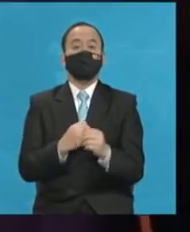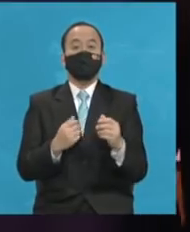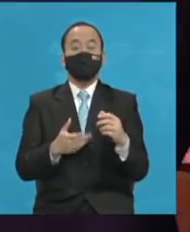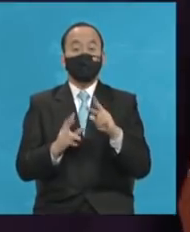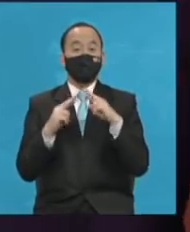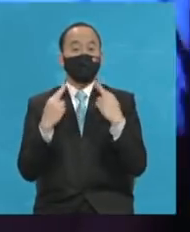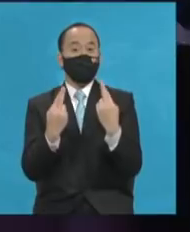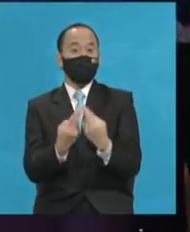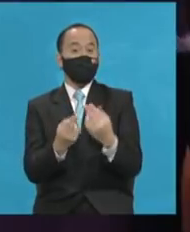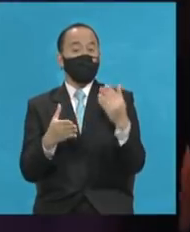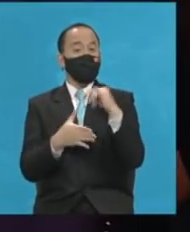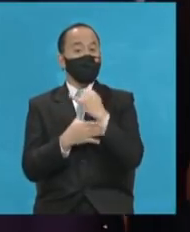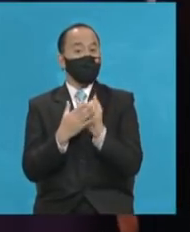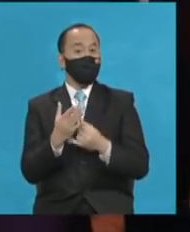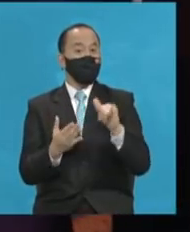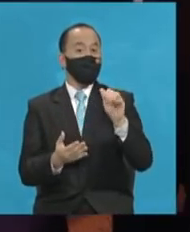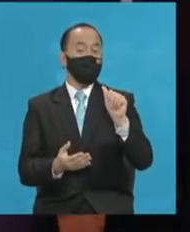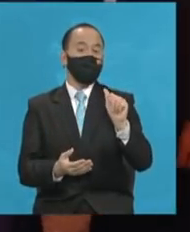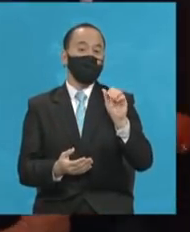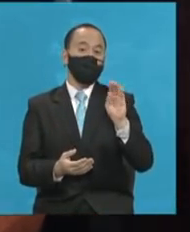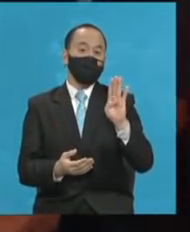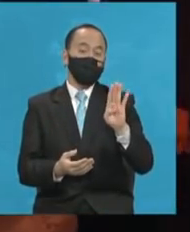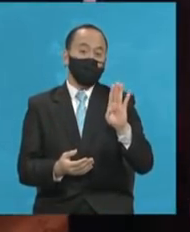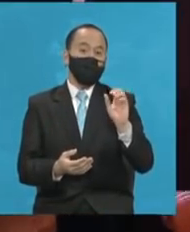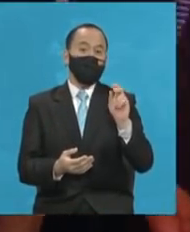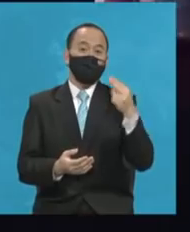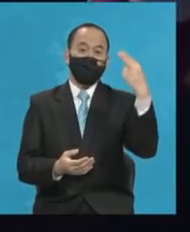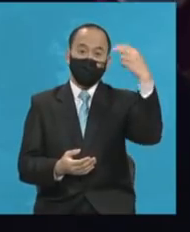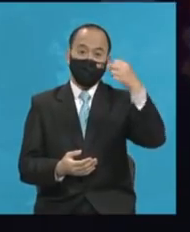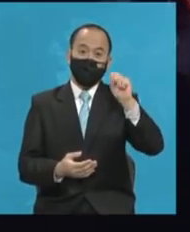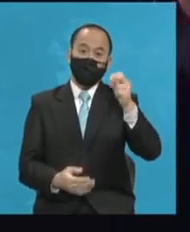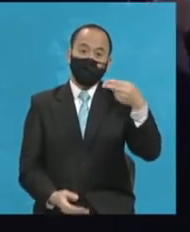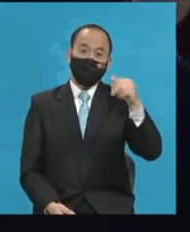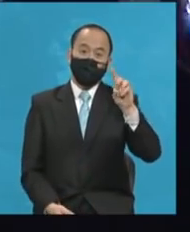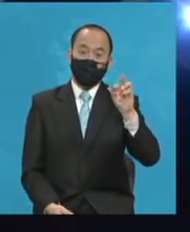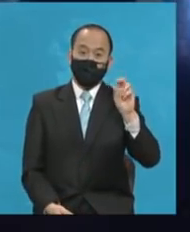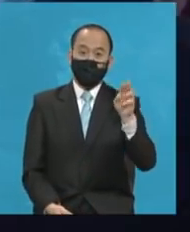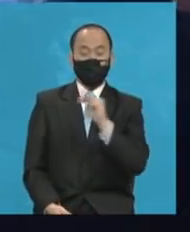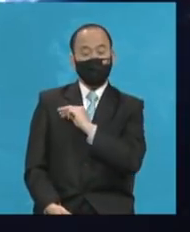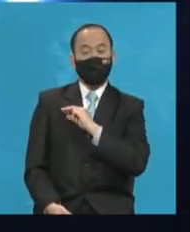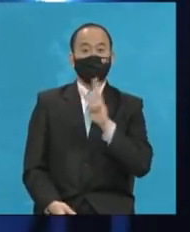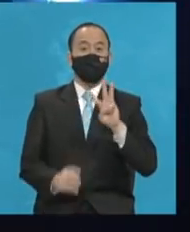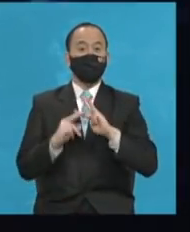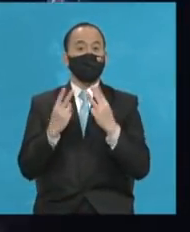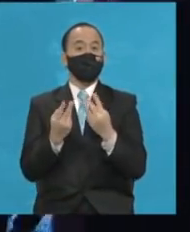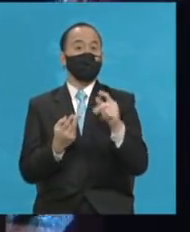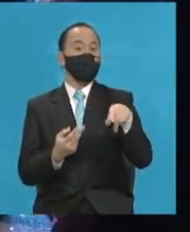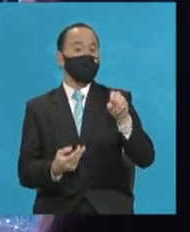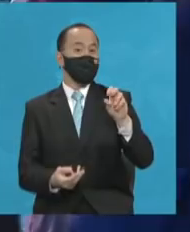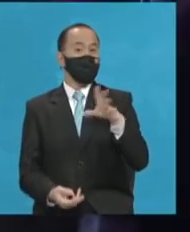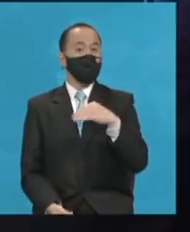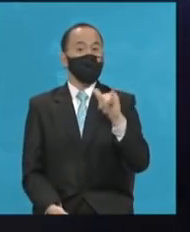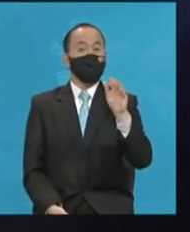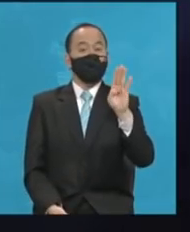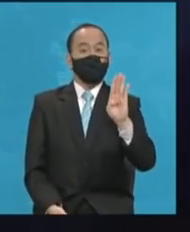termasuk yang berhormat Datuk Seri Doctor syahidan penkase menteri wilayah Persekutuan dan yang terhormat Datuk sweet